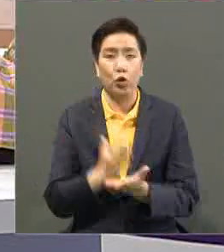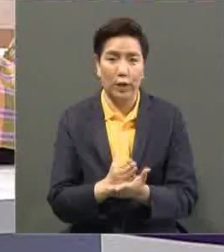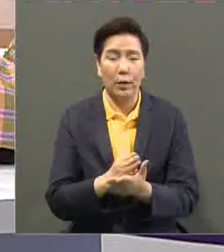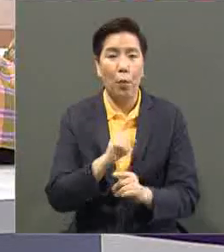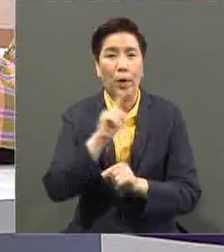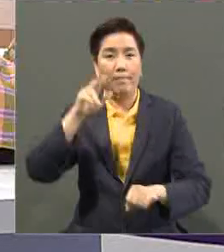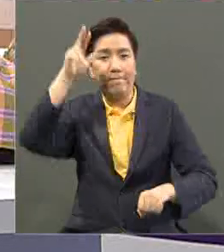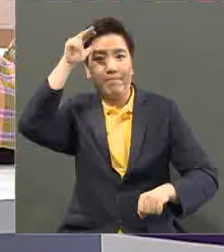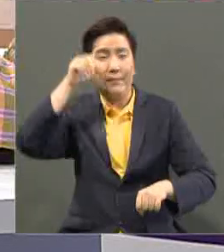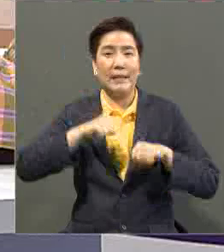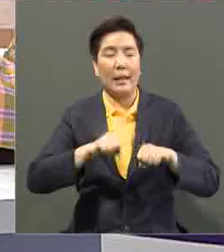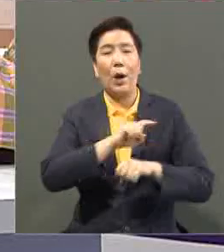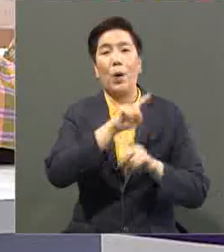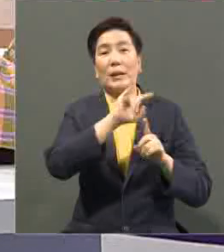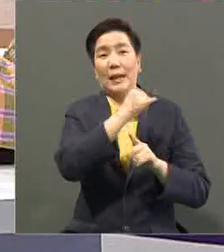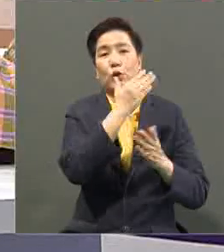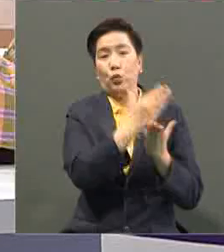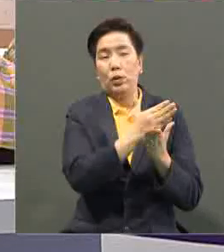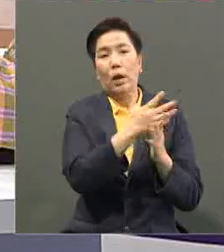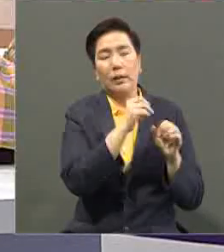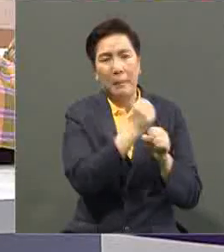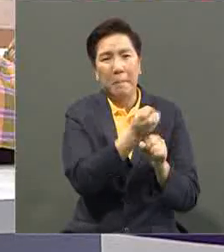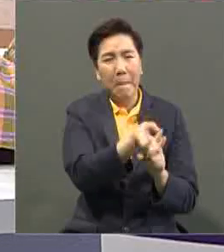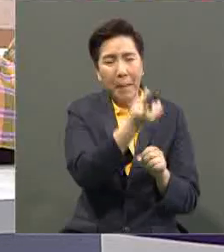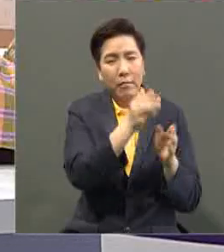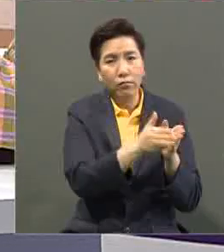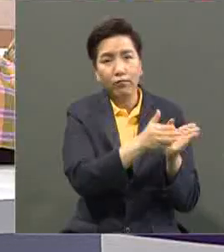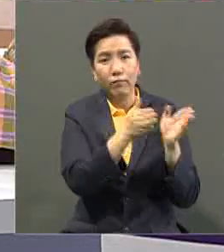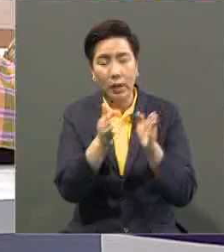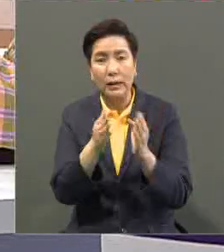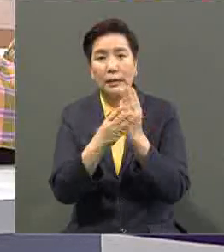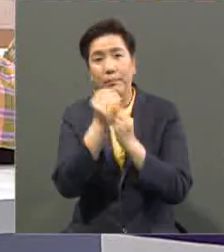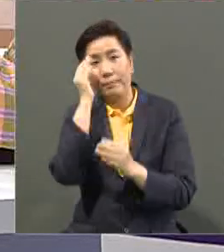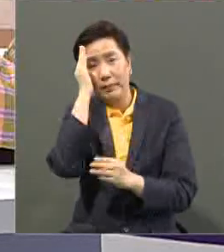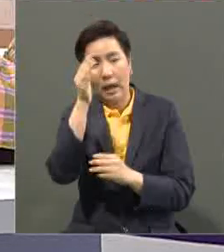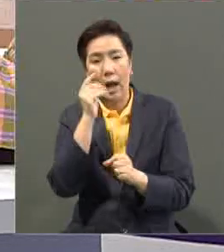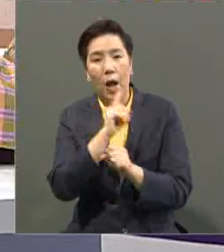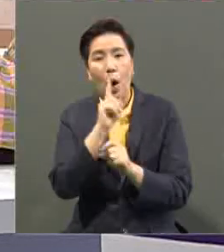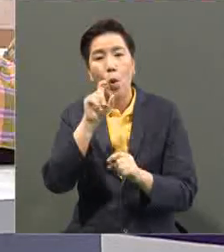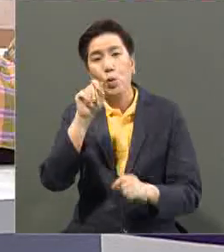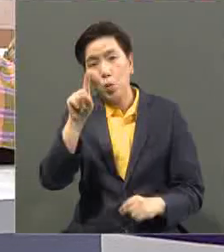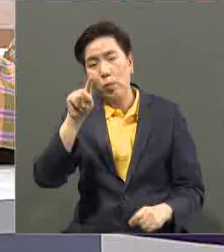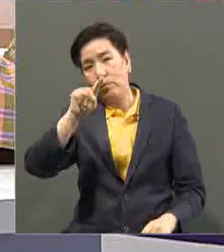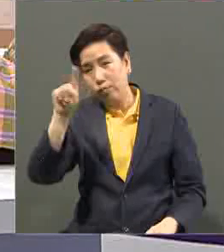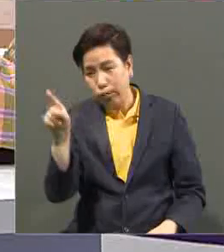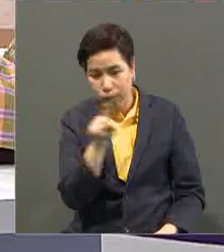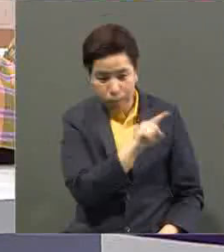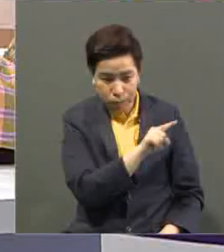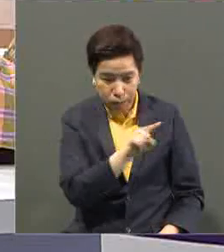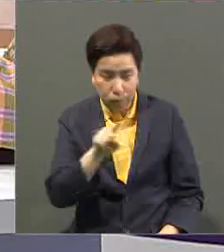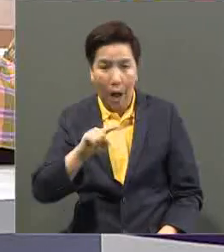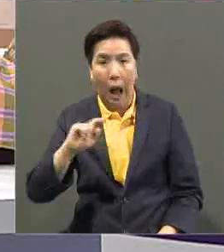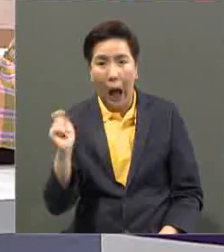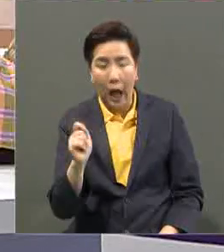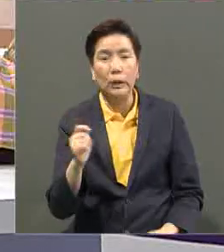มั้ยฮะวันจันทร์เสร็จปึ๊บอีกแป๊บเดียวทำงานอีกนิดเดียวนะในสัปดาห์หน้าตั้งแต่วันศุกร์ไปแล้วยาวไป 1วัน